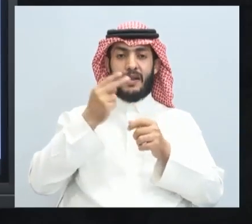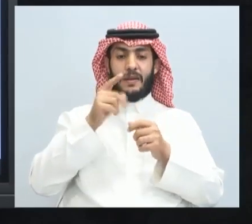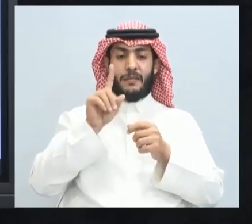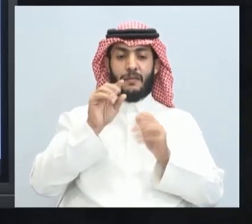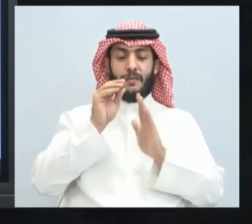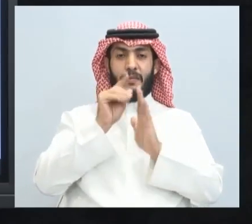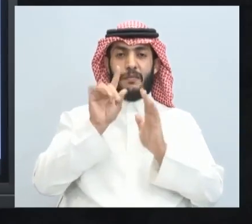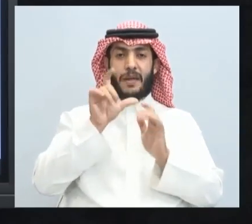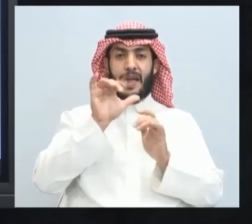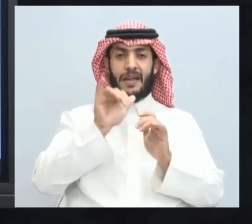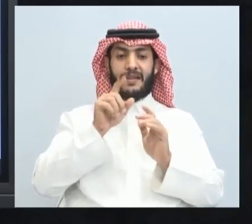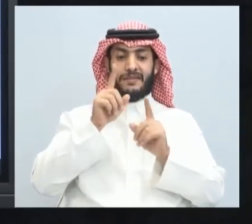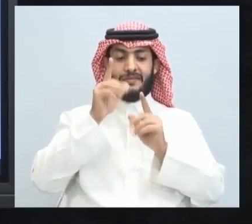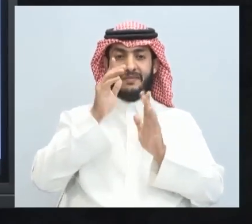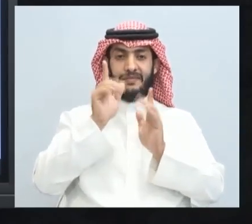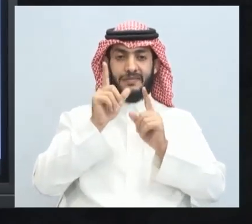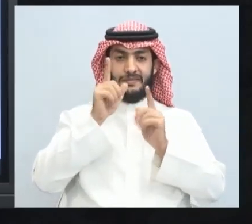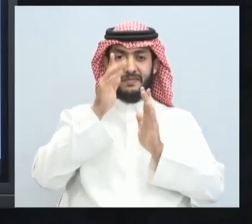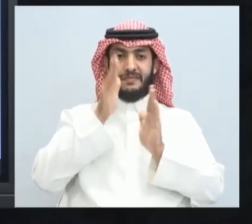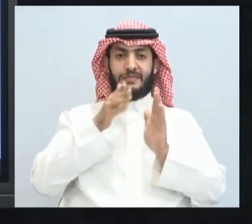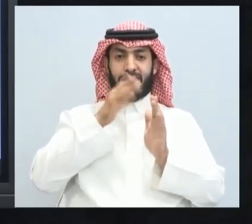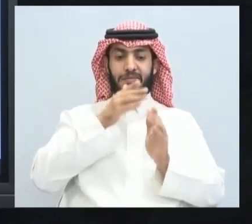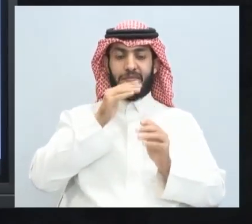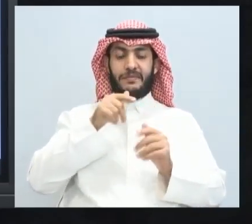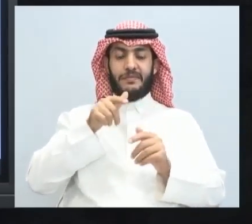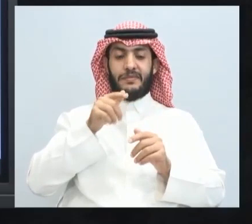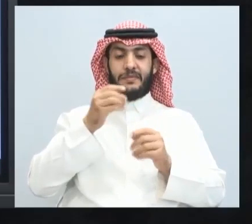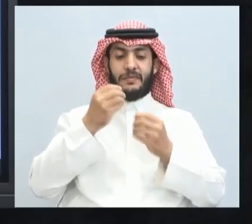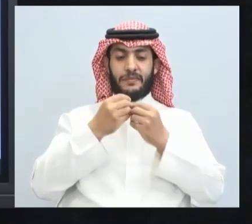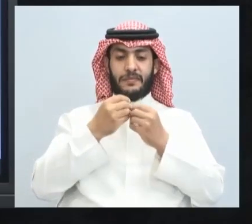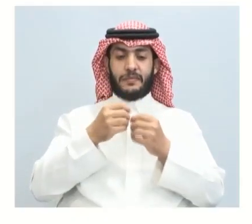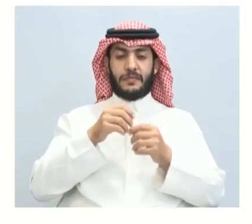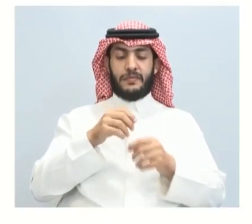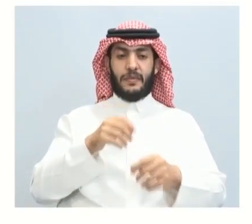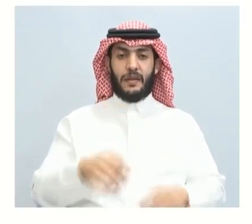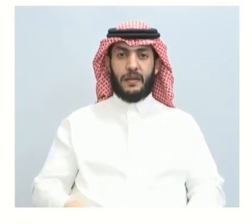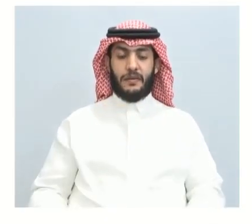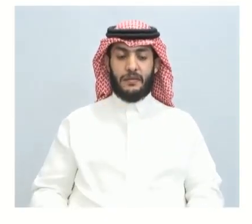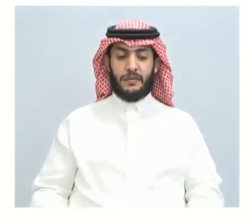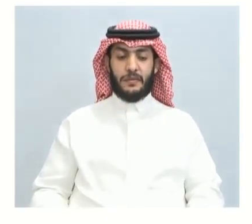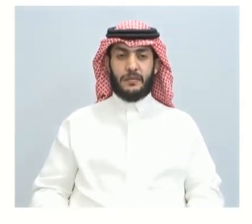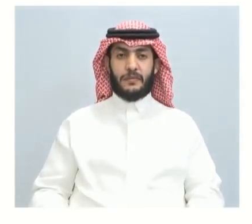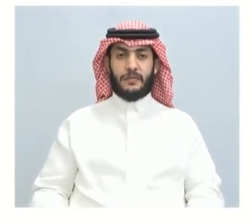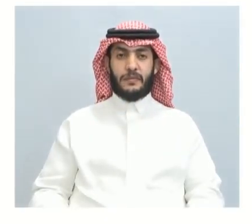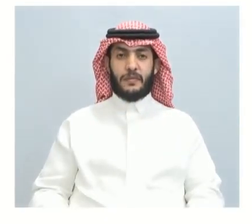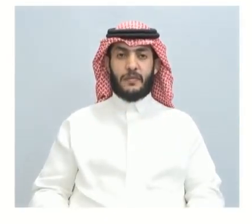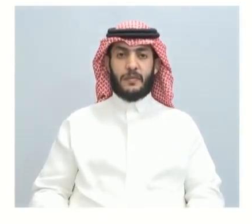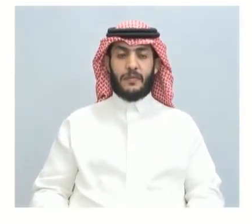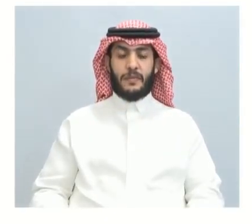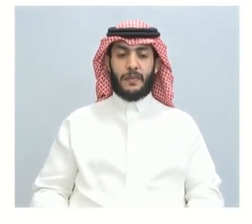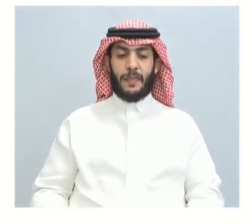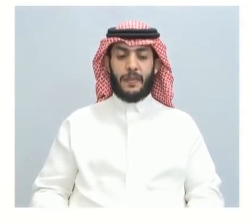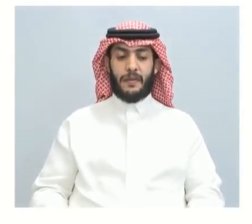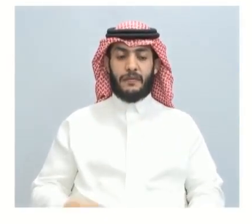البياني حيعطي داله متماثله ولكن حول المستقيم وا يساوي اكس اذا ما اين محور التماثل في هذا التماثل